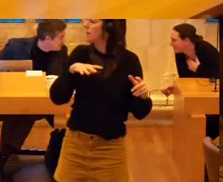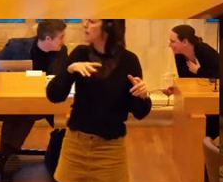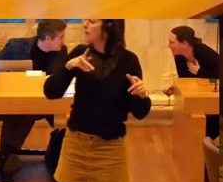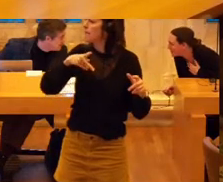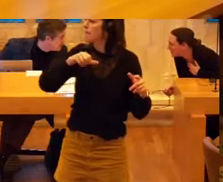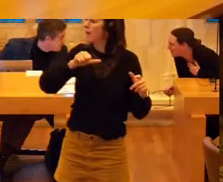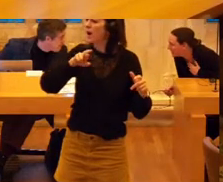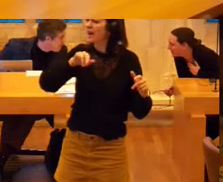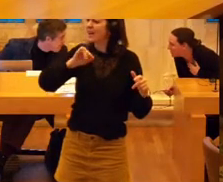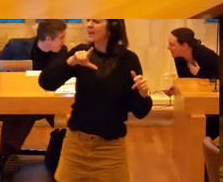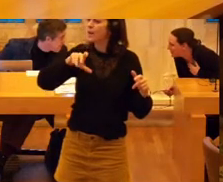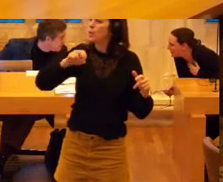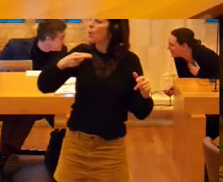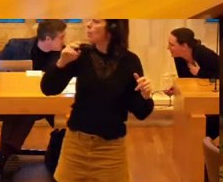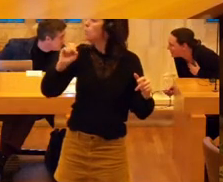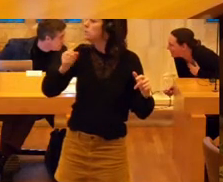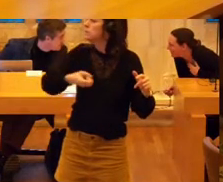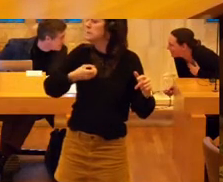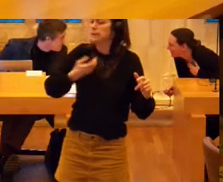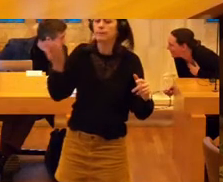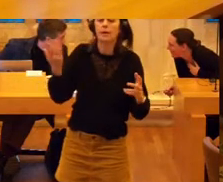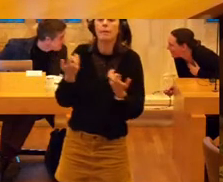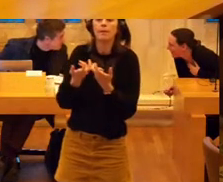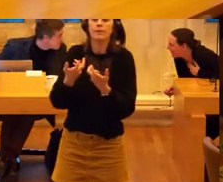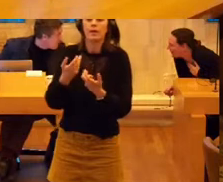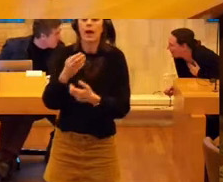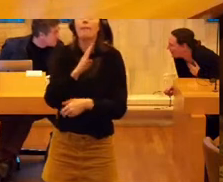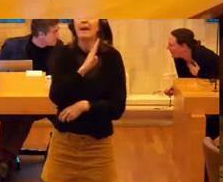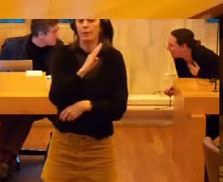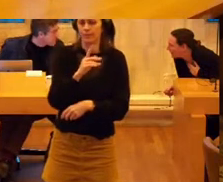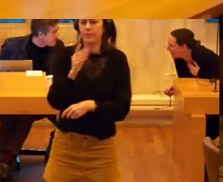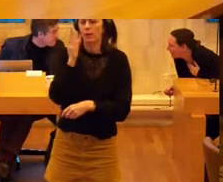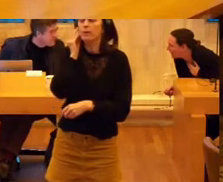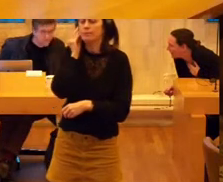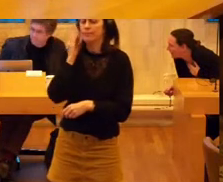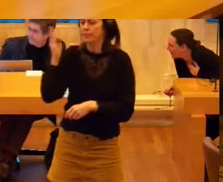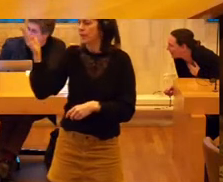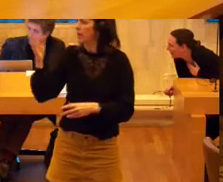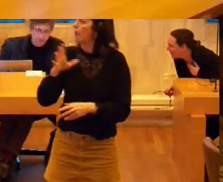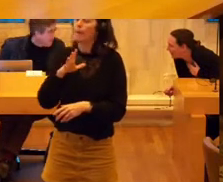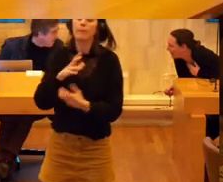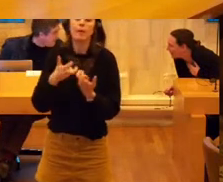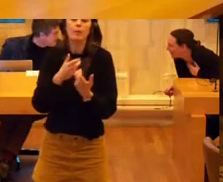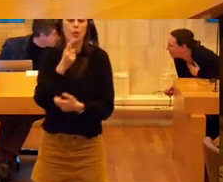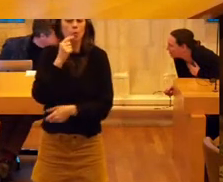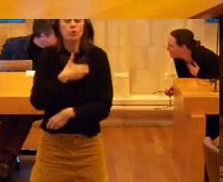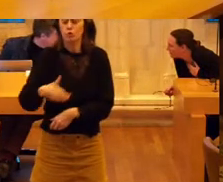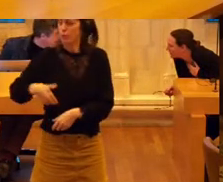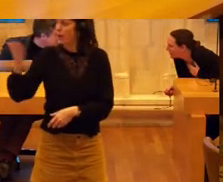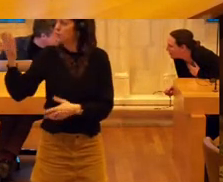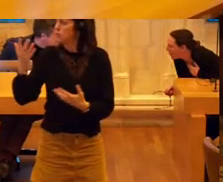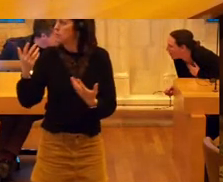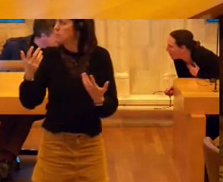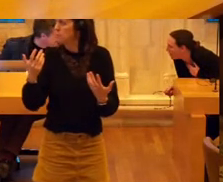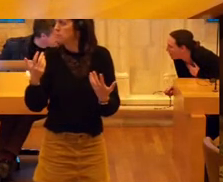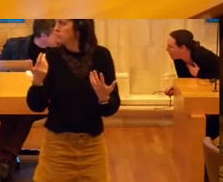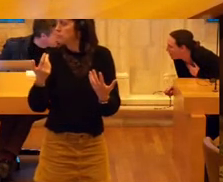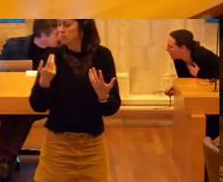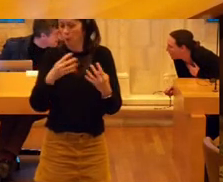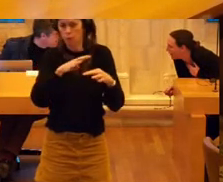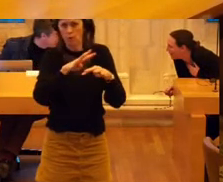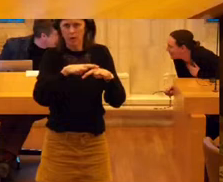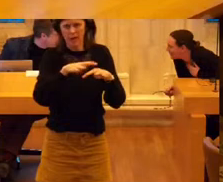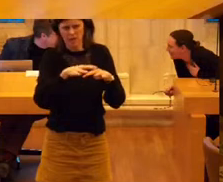mot, lorsque le maire, par exemple, sur la Évigné, a pris la décision, malgré un certain nombre de